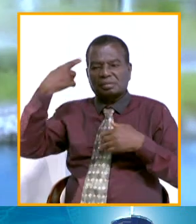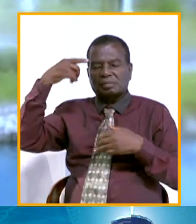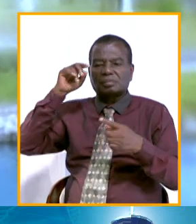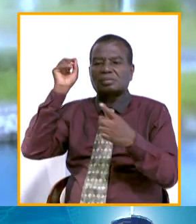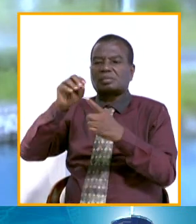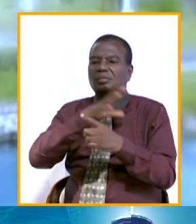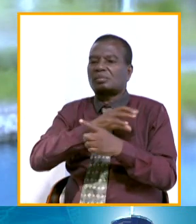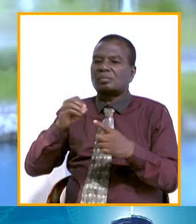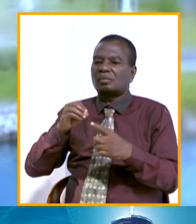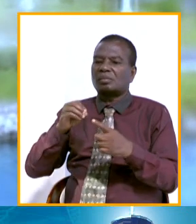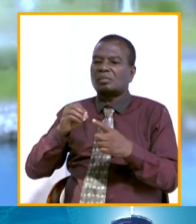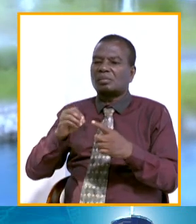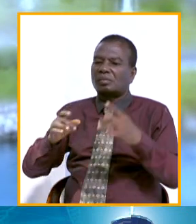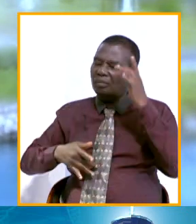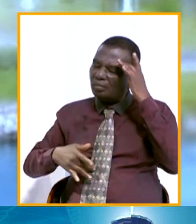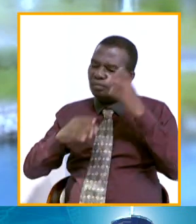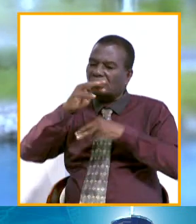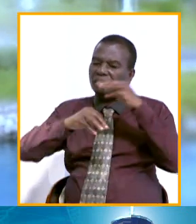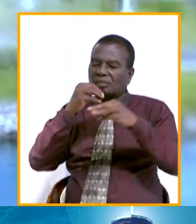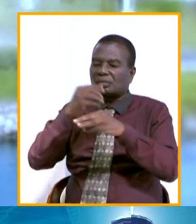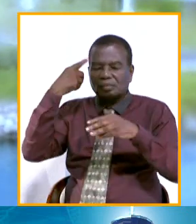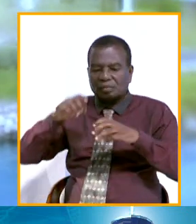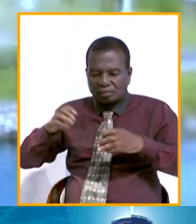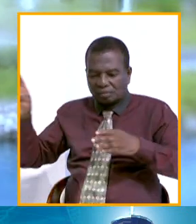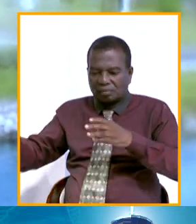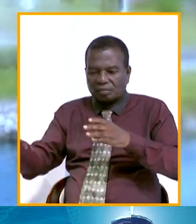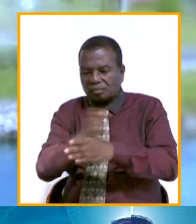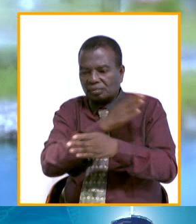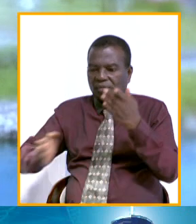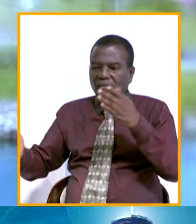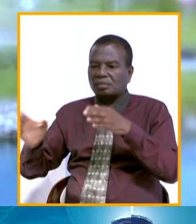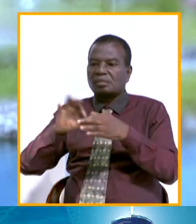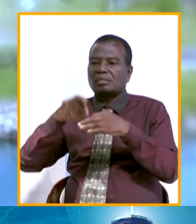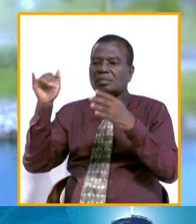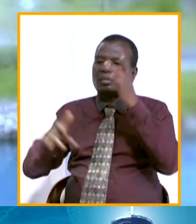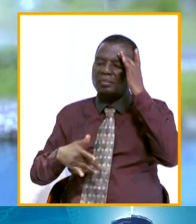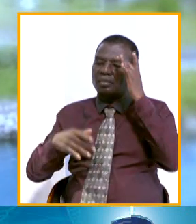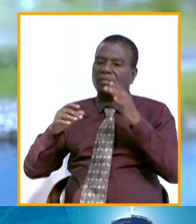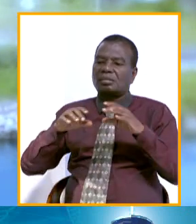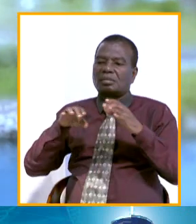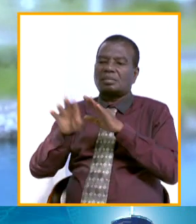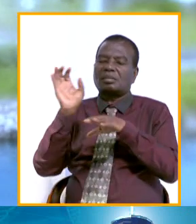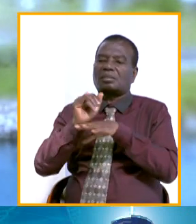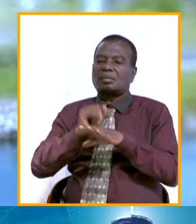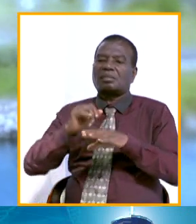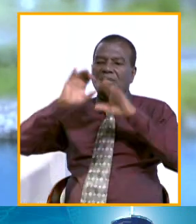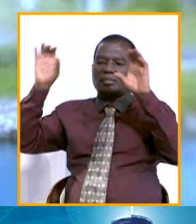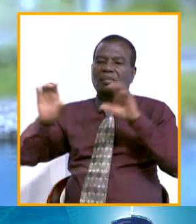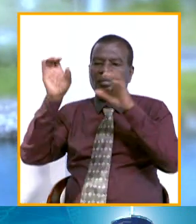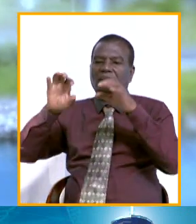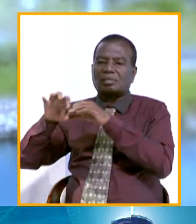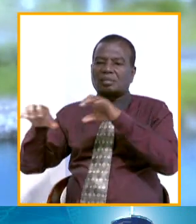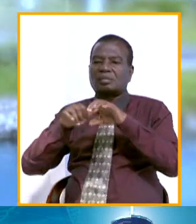sensibiliser à l'épidémie mondiale et aux efforts entrepris pour éliminer cette maladie. En Côte d'Ivoire, la célébration s'est faite dans